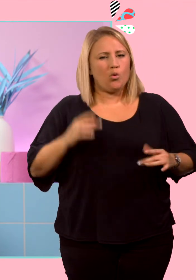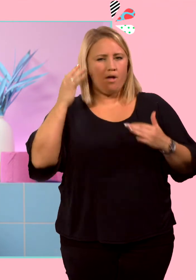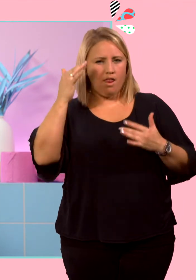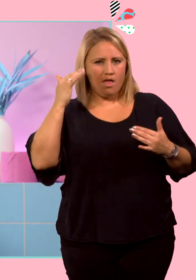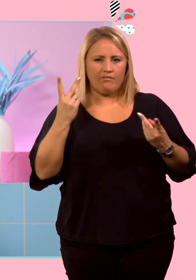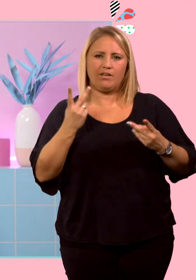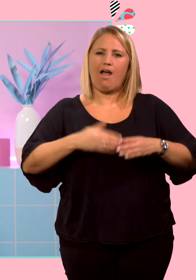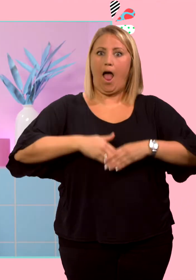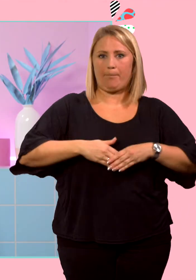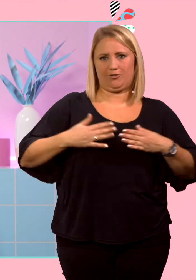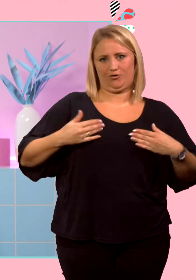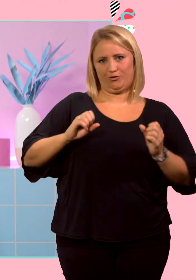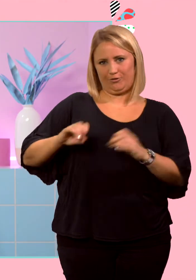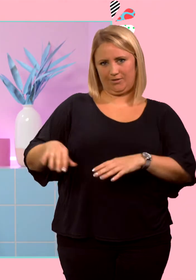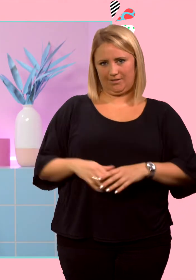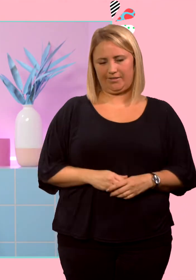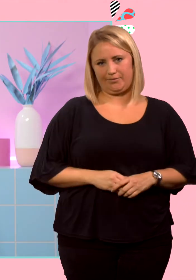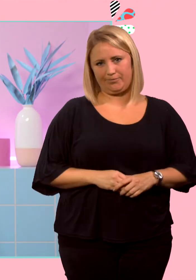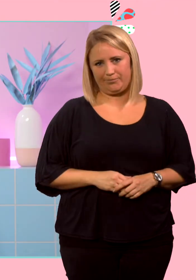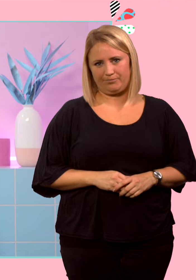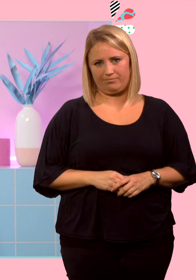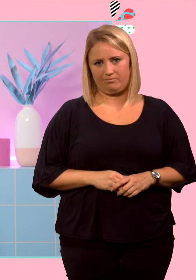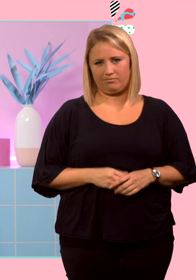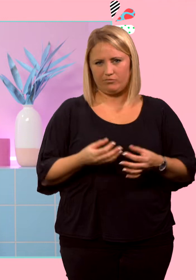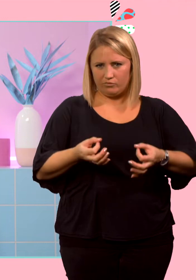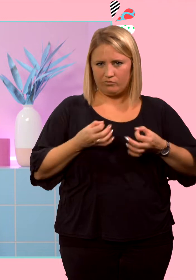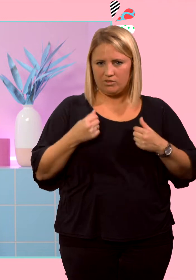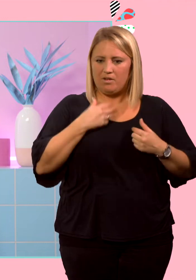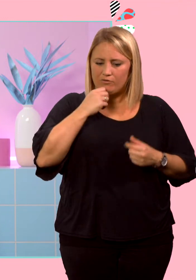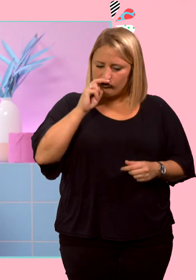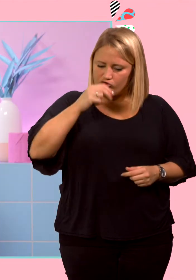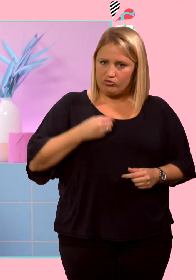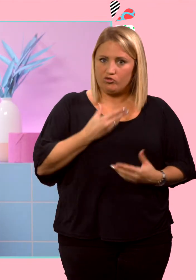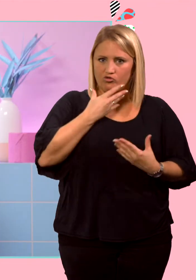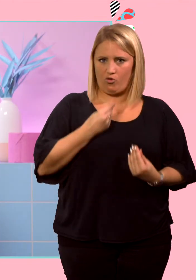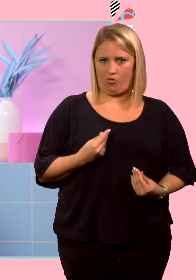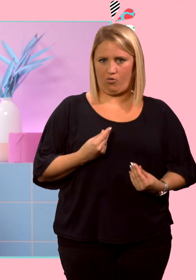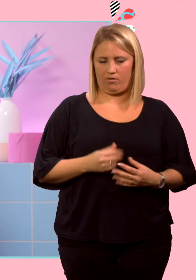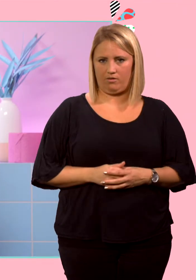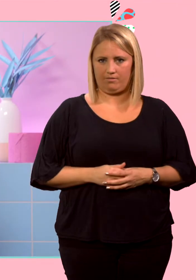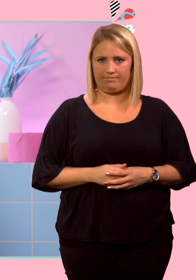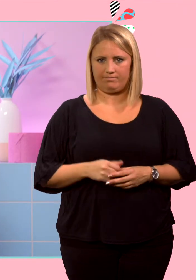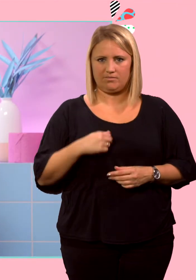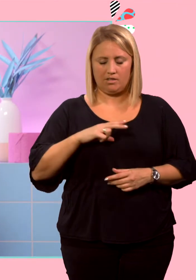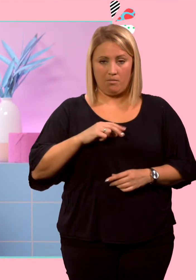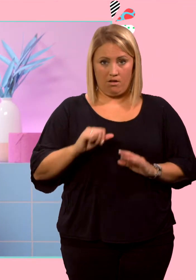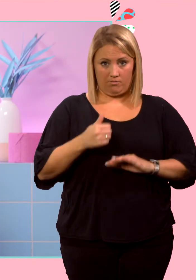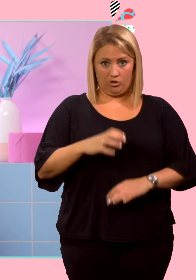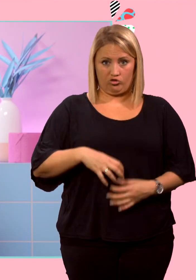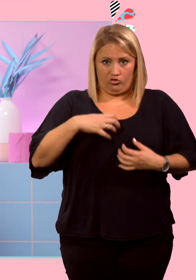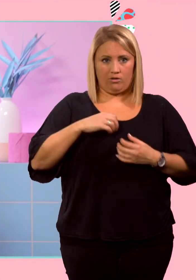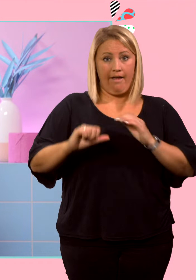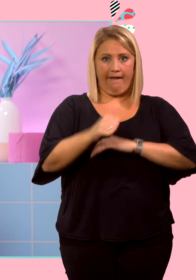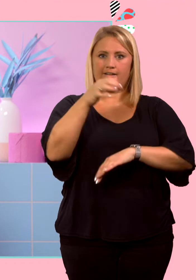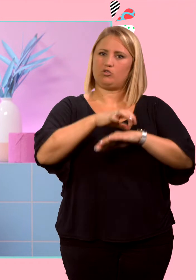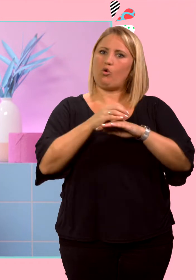so mich verabschieden. Ich wollte einfach in diesem Punkt für mich selber schön sein. Ich war ziemlich geschockt, als ich zum ersten Arzt gegangen